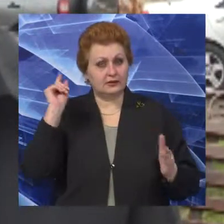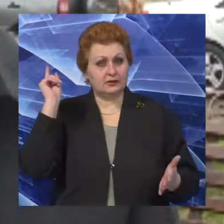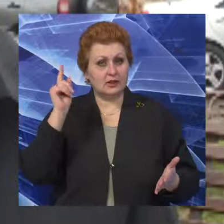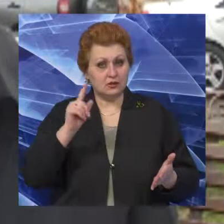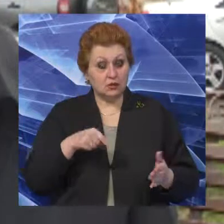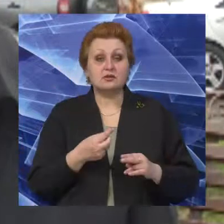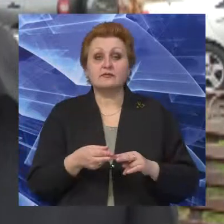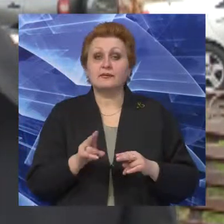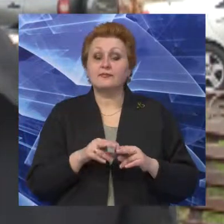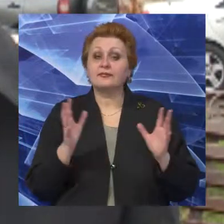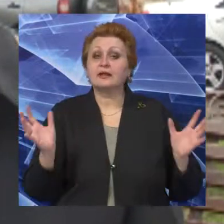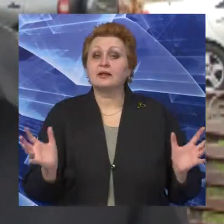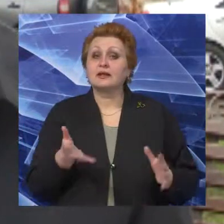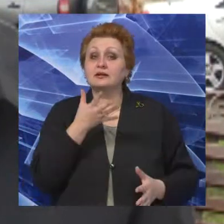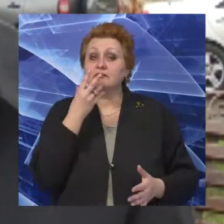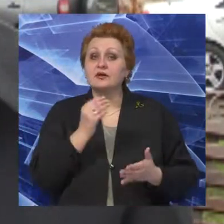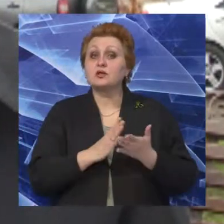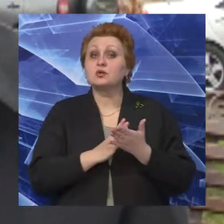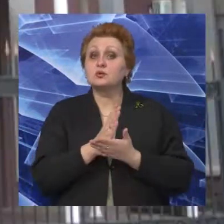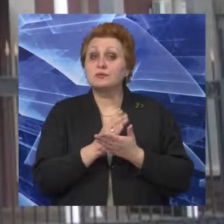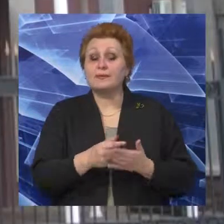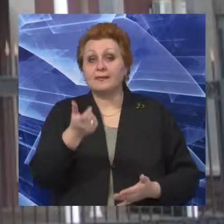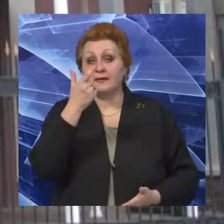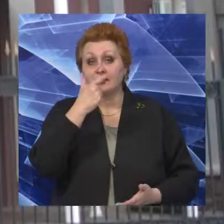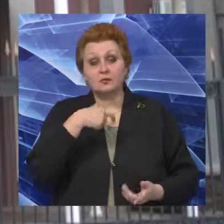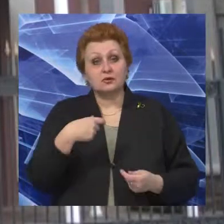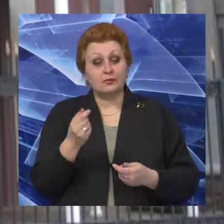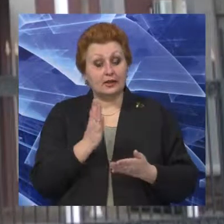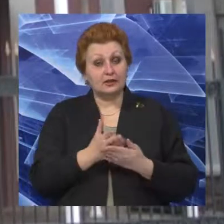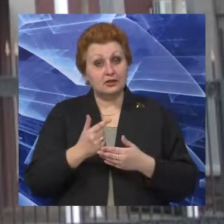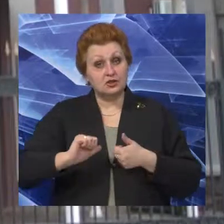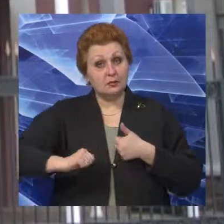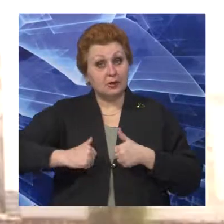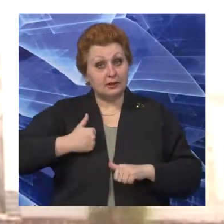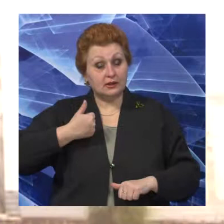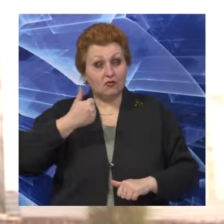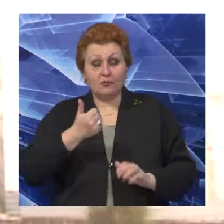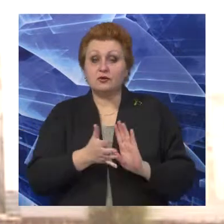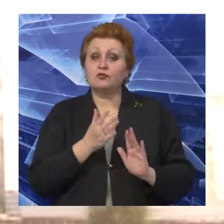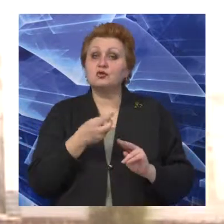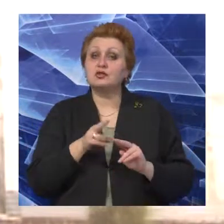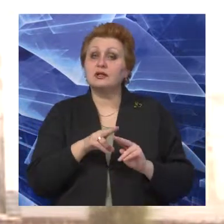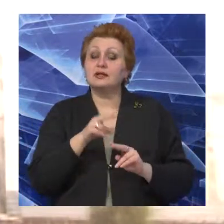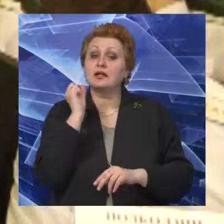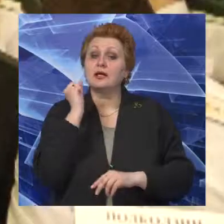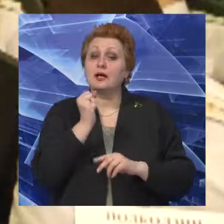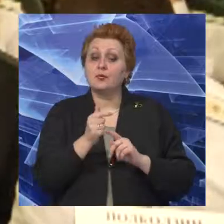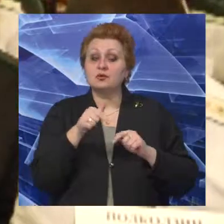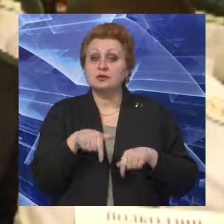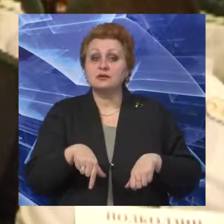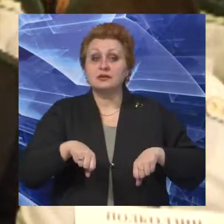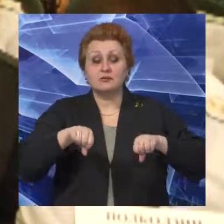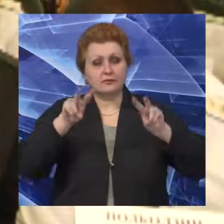достоинство хранить к своей службе. Ставропольскому управлению есть чем гордиться. В первую очередь, это кадры. Здесь